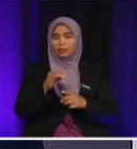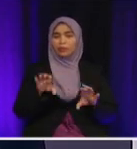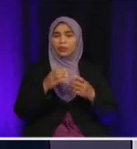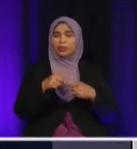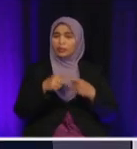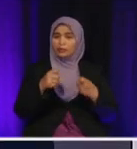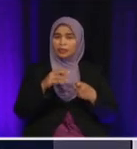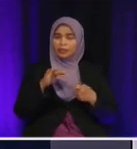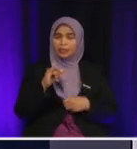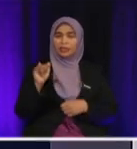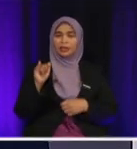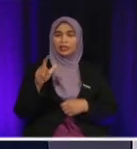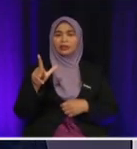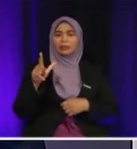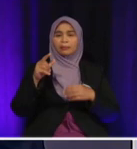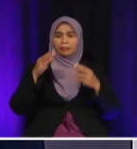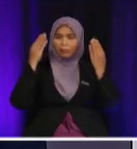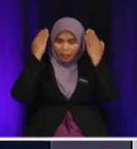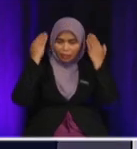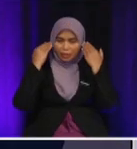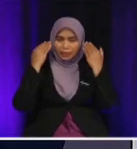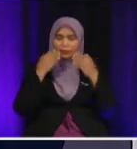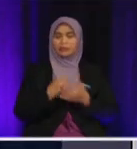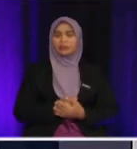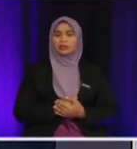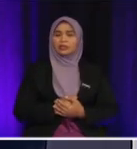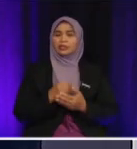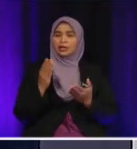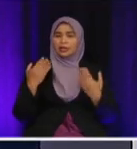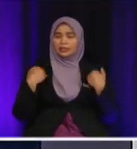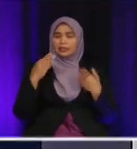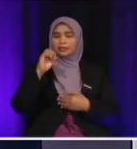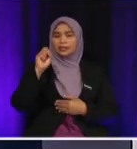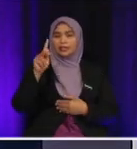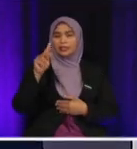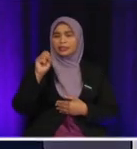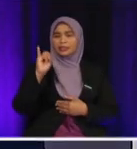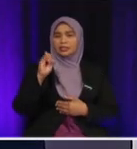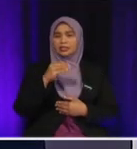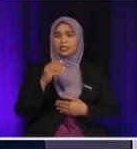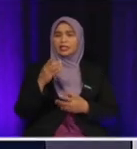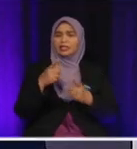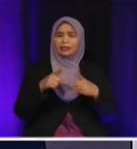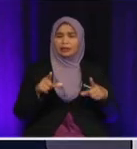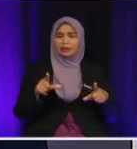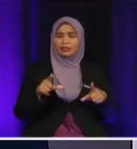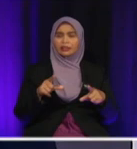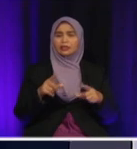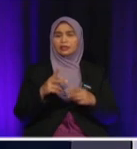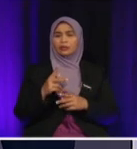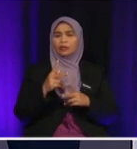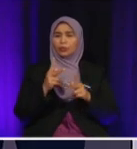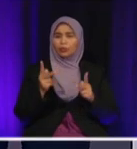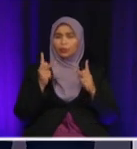ialah mahkamah. Selepas dibuktikan oleh mahkamah, dibawa saksi yang jelas dan sebagainya dengan evidence-evidence yang kukuh sempat